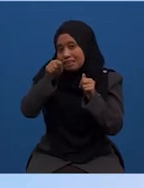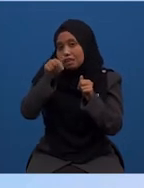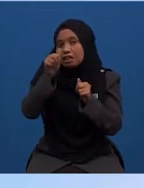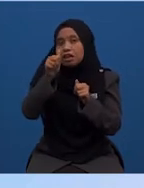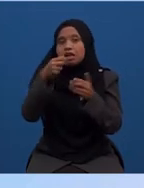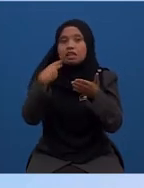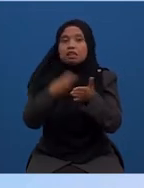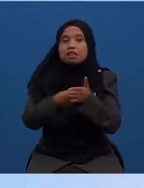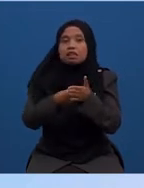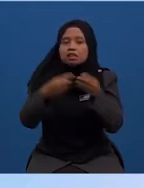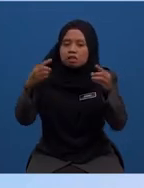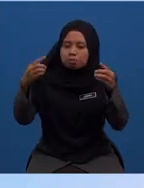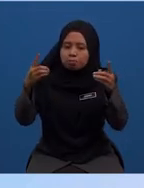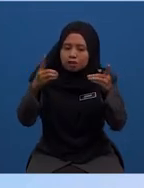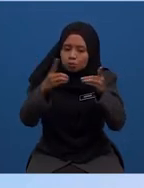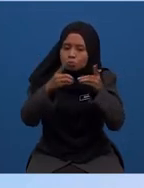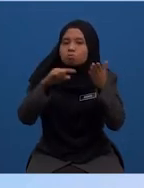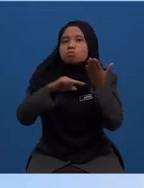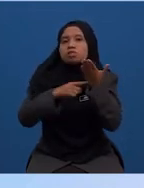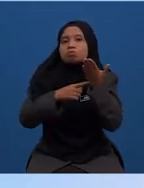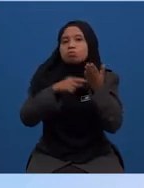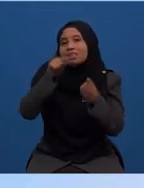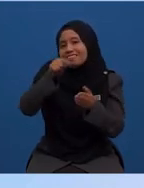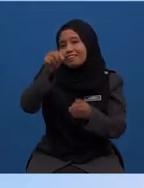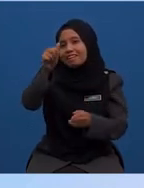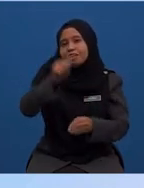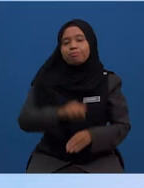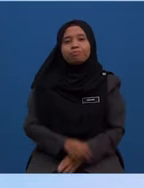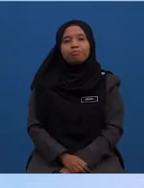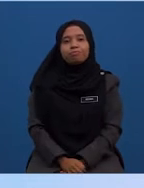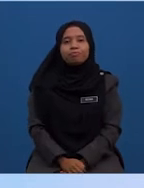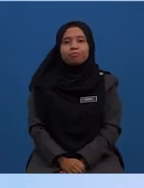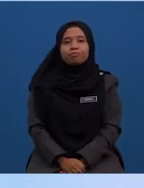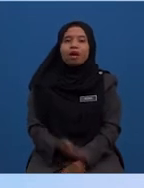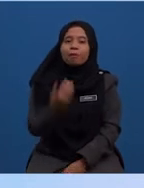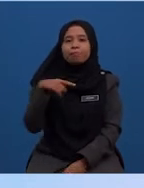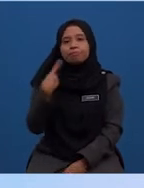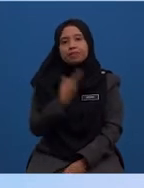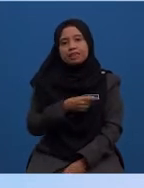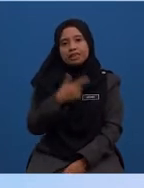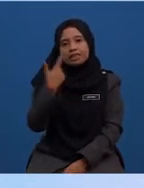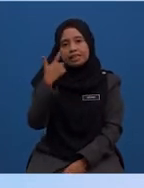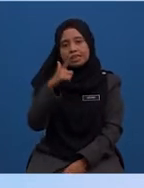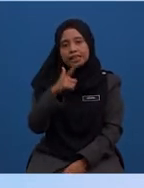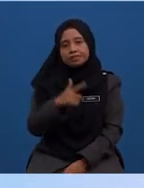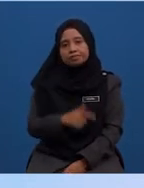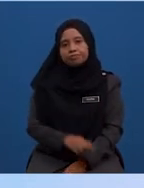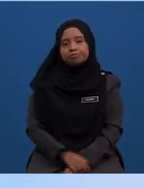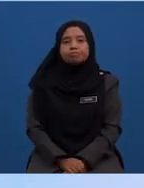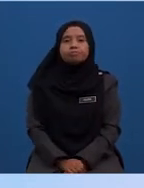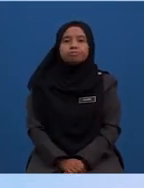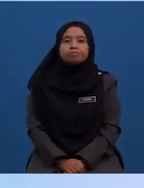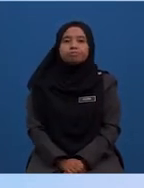A sehingga bertembung semula pada titik yang sama. Mari kita lihat pergerakan